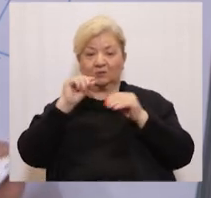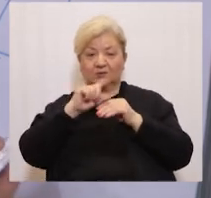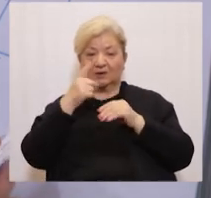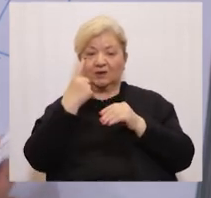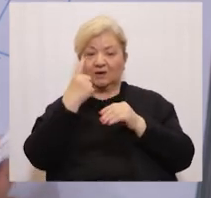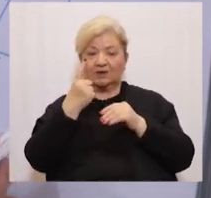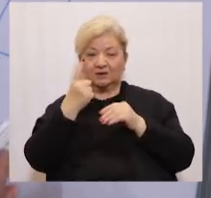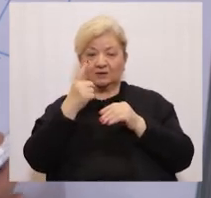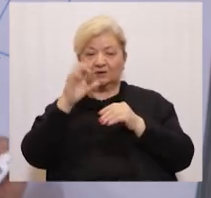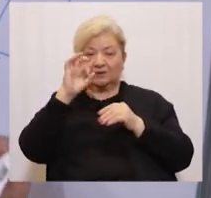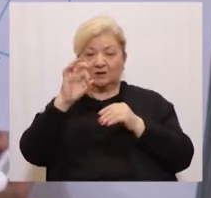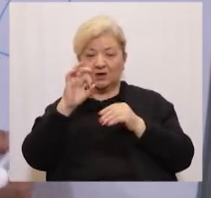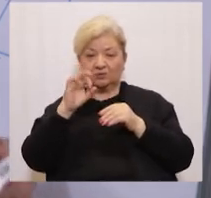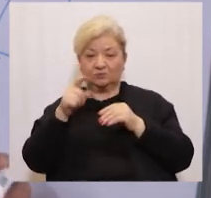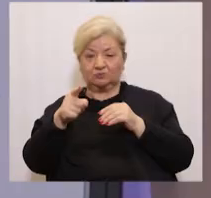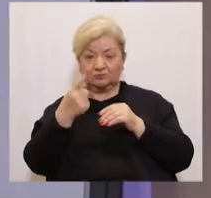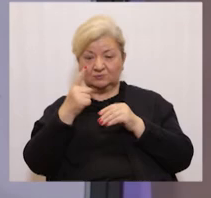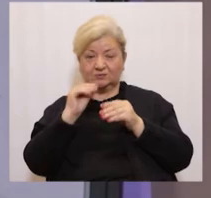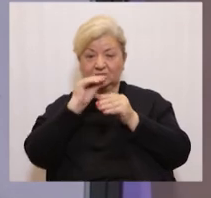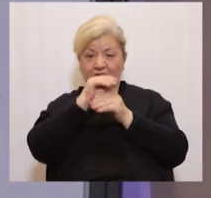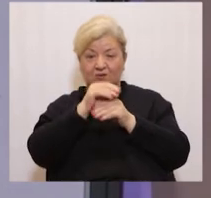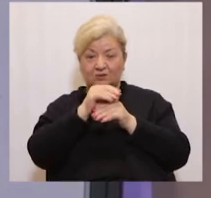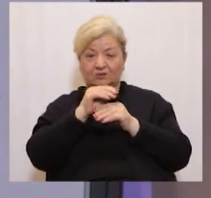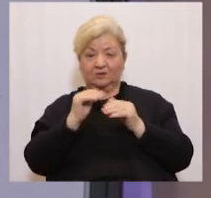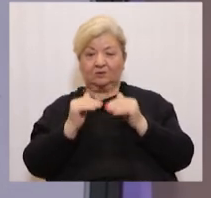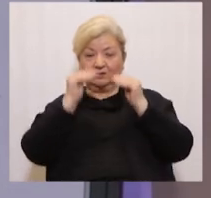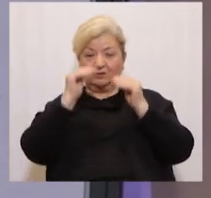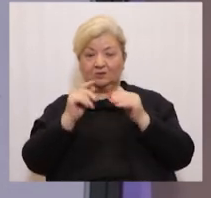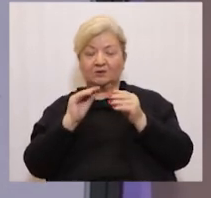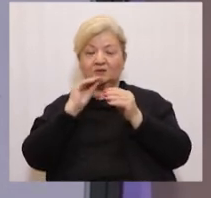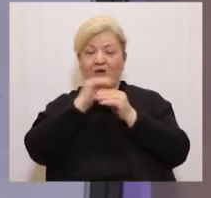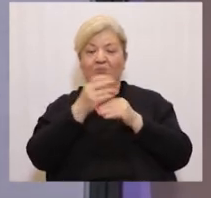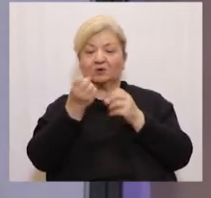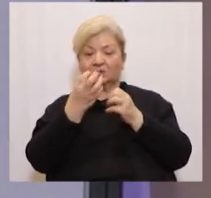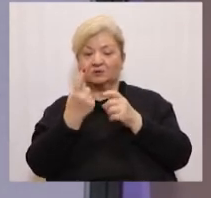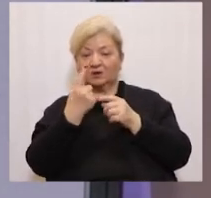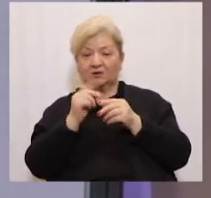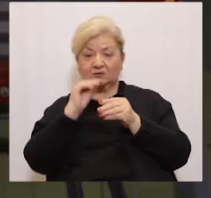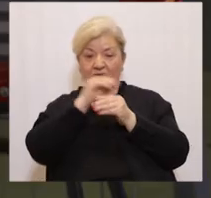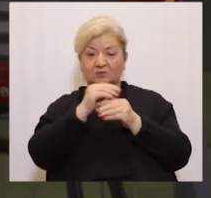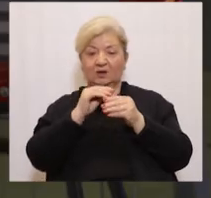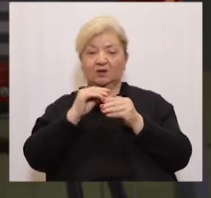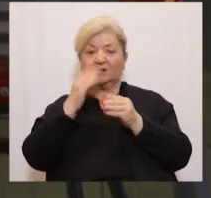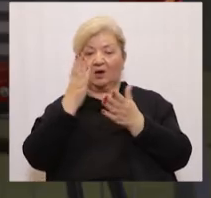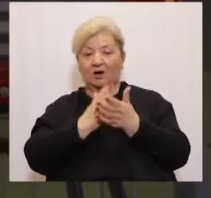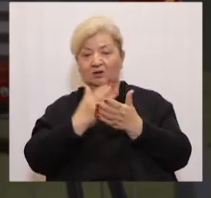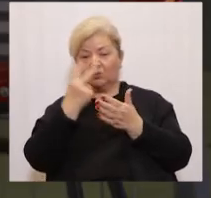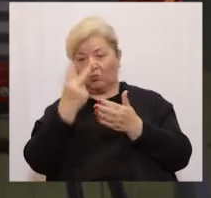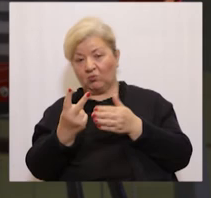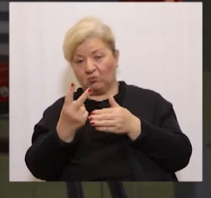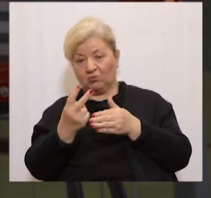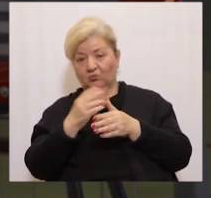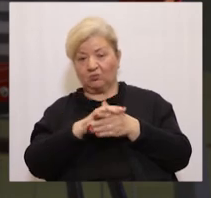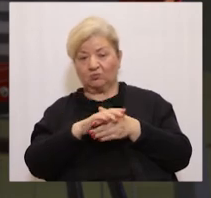1 გრადუსი ცელსიუსი, ხო, იყო მაგალითად 1 გრადუსი ცელსიუსი და დაემატა კიდევ 1 და გახდა 2 გრადუსი